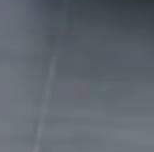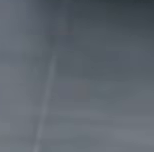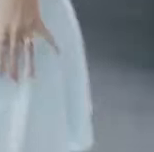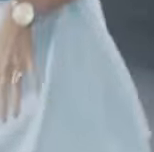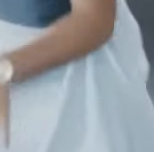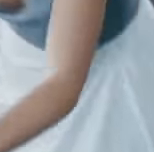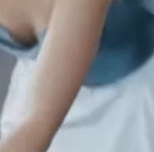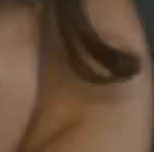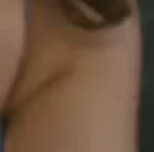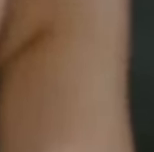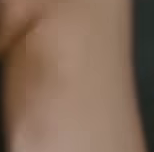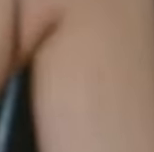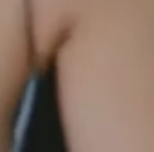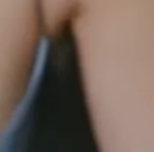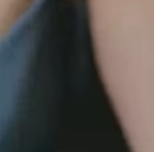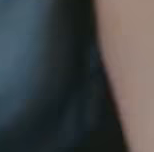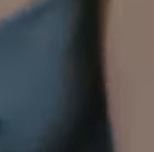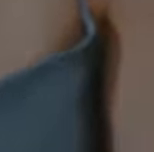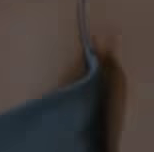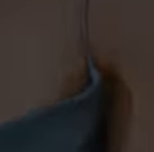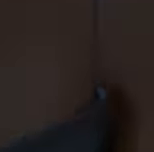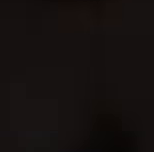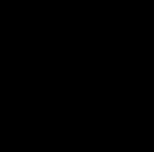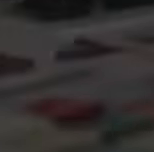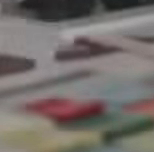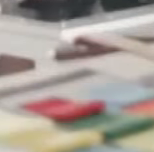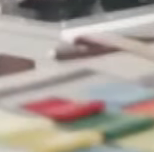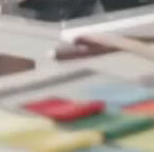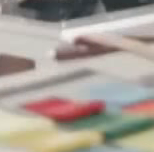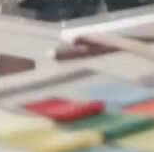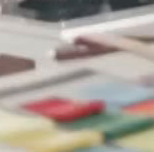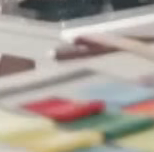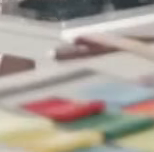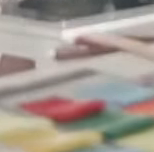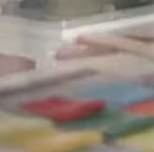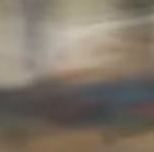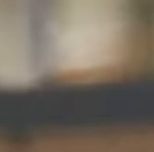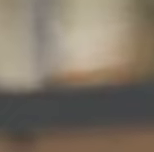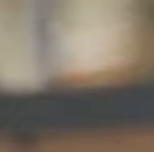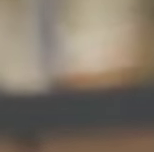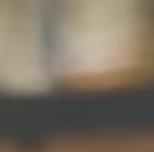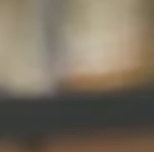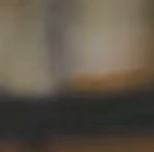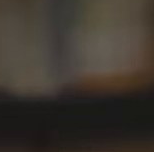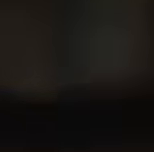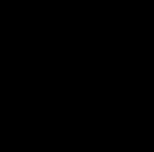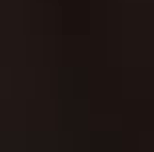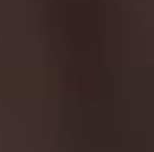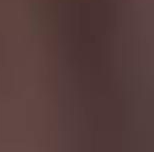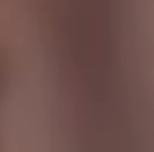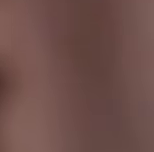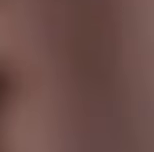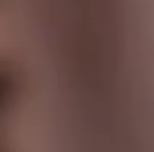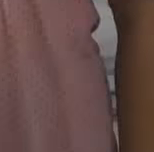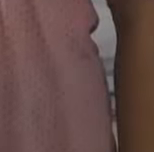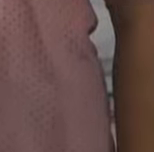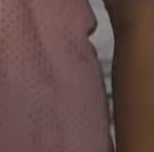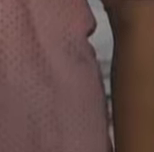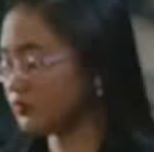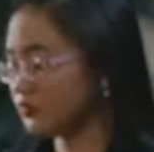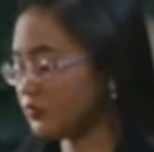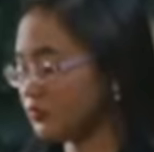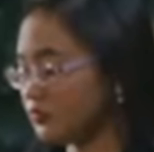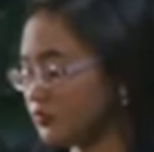ko mas maganda kung dark yung varnish na gagamitin natin. Sa kabila ng matagumpay na career, may isang bagay pa rin